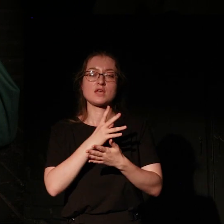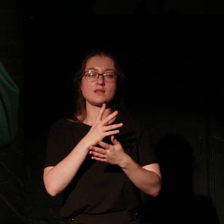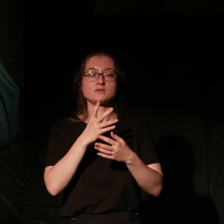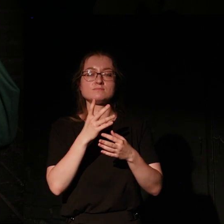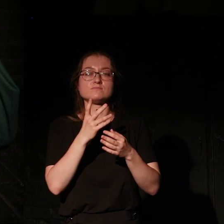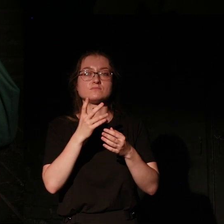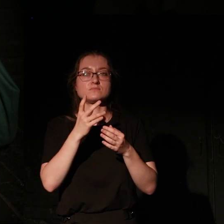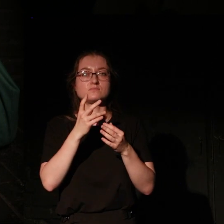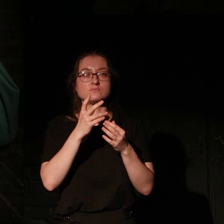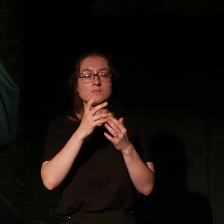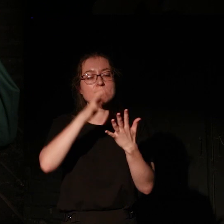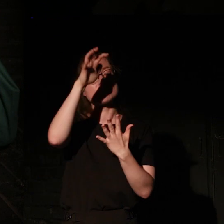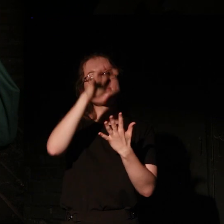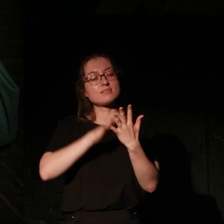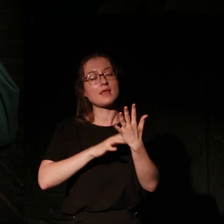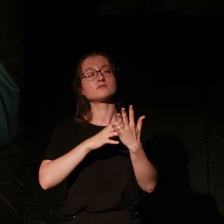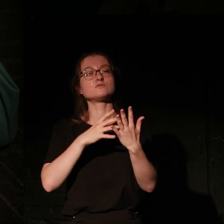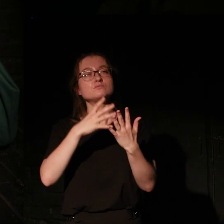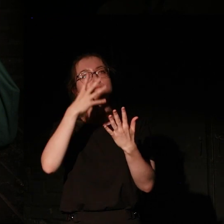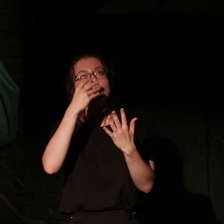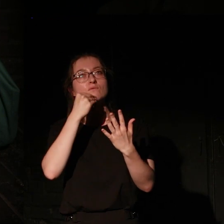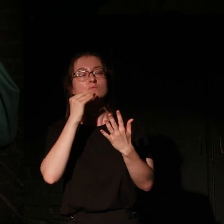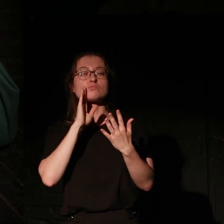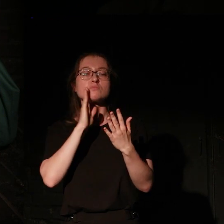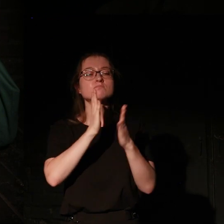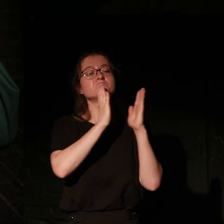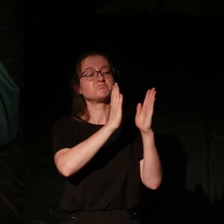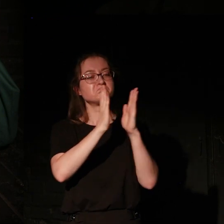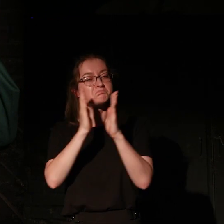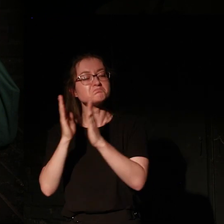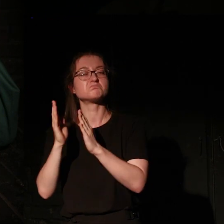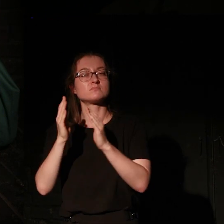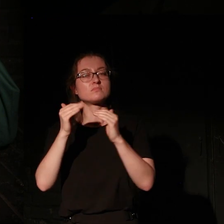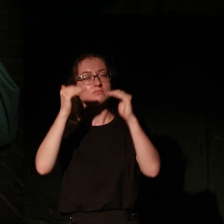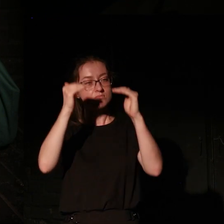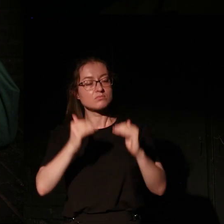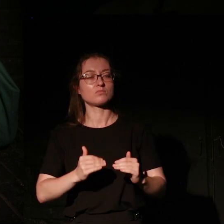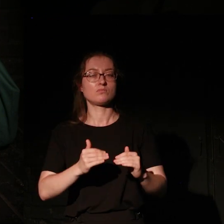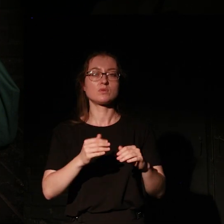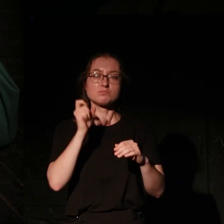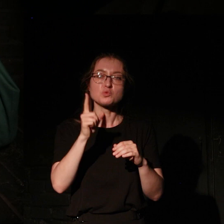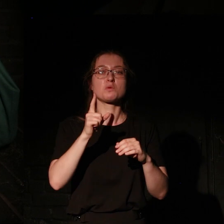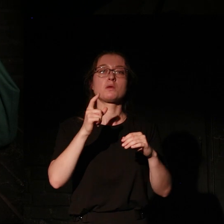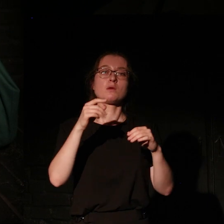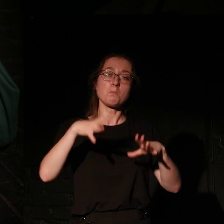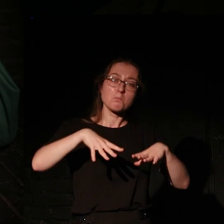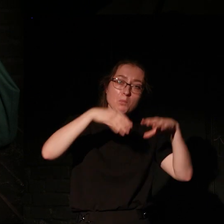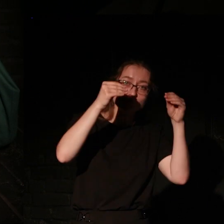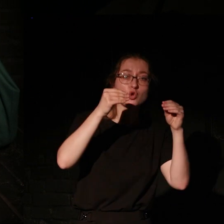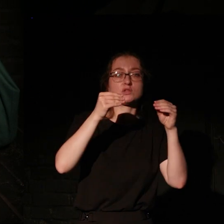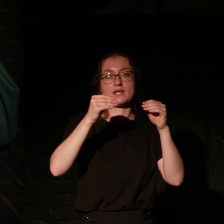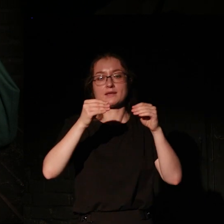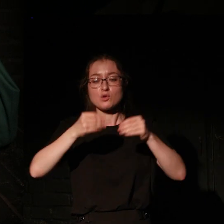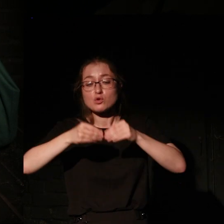pism, które trafiają w nasze ręce. Mamy początek, jakieś rozwinięcie, jakieś